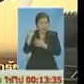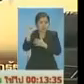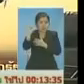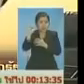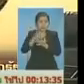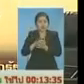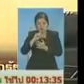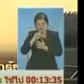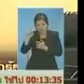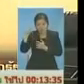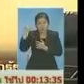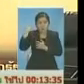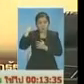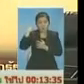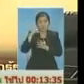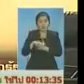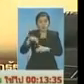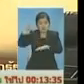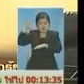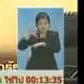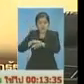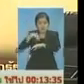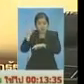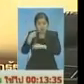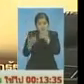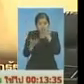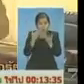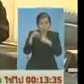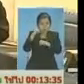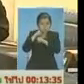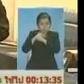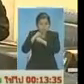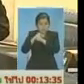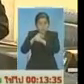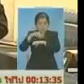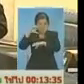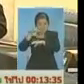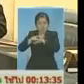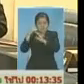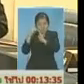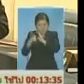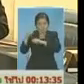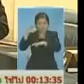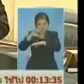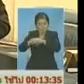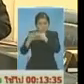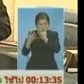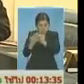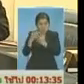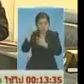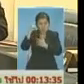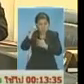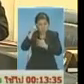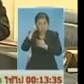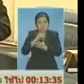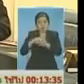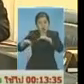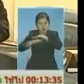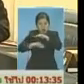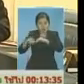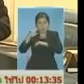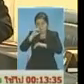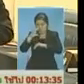งแล้วเอาคนผิดมาเข้าคุกไม่ว่าฝ่ายการเมืองข้าราชการจำและหรือผมถ้ามีส่วนผิดคุณนิโรธไปแจ้งได้เนี่ยไป